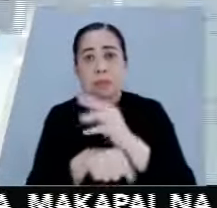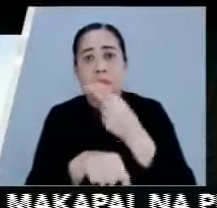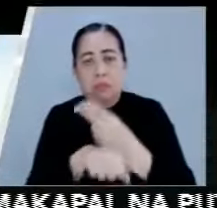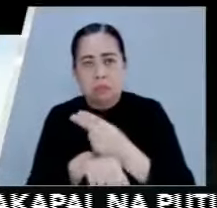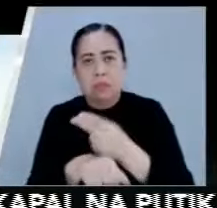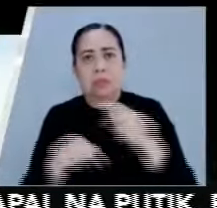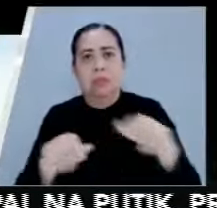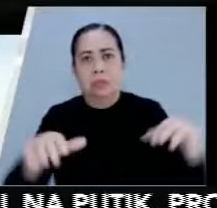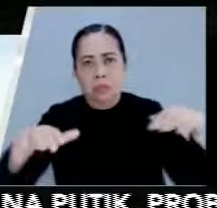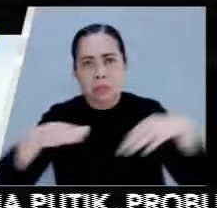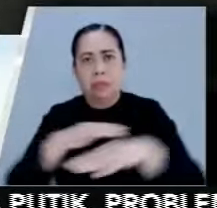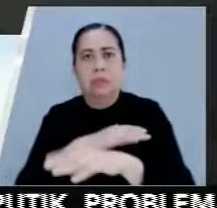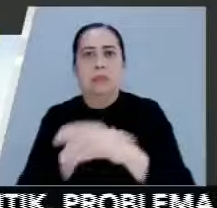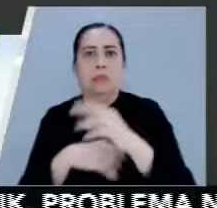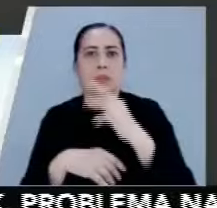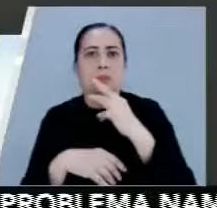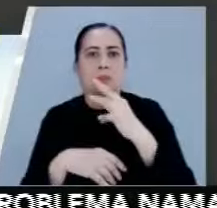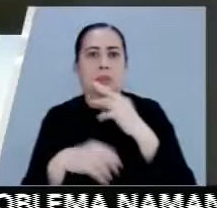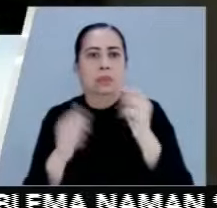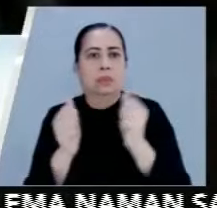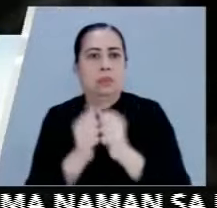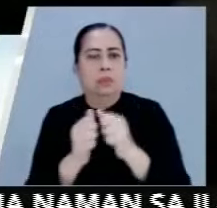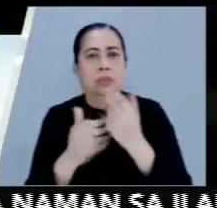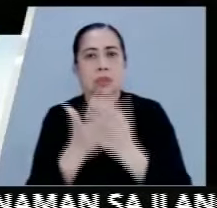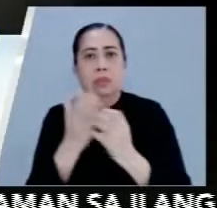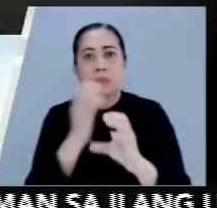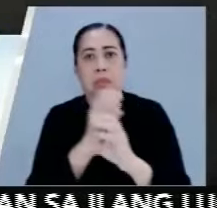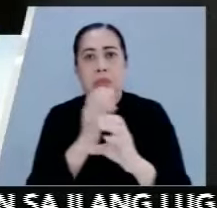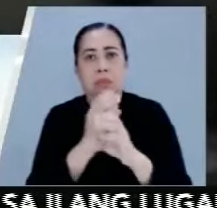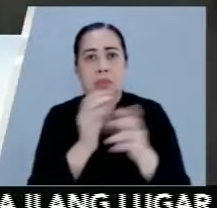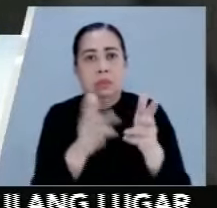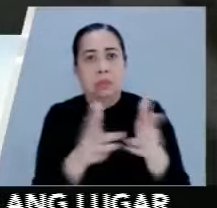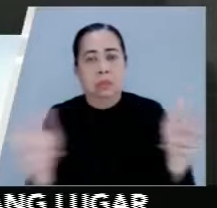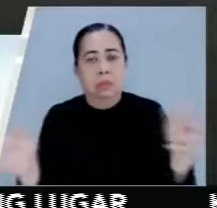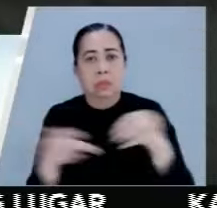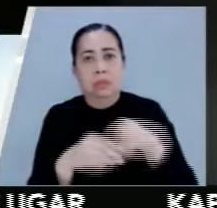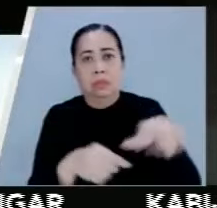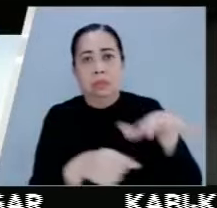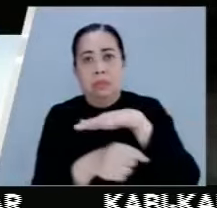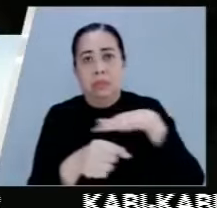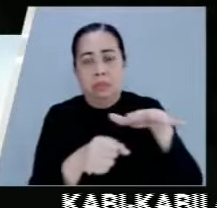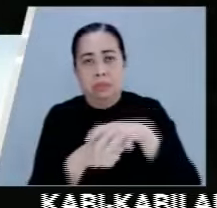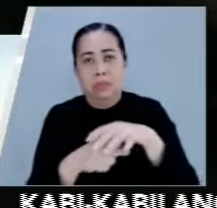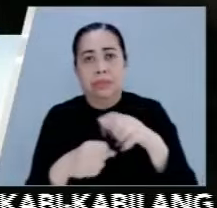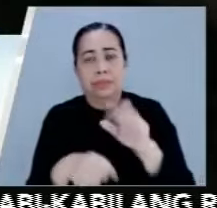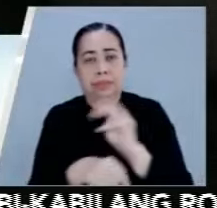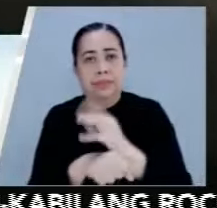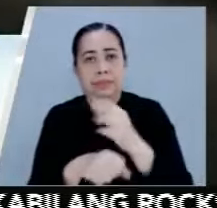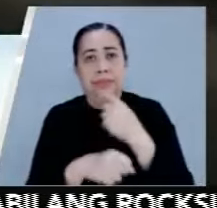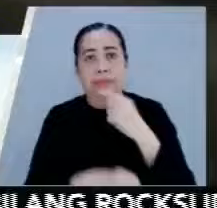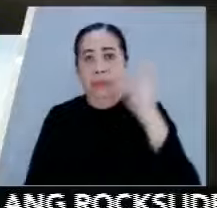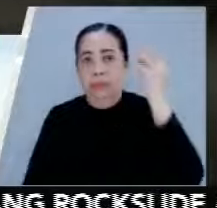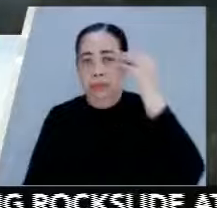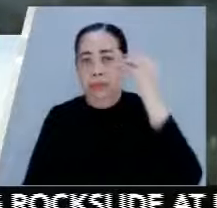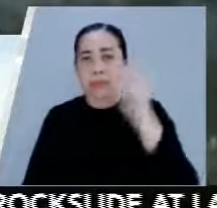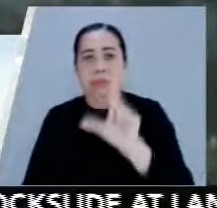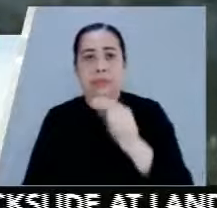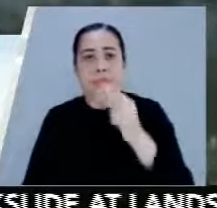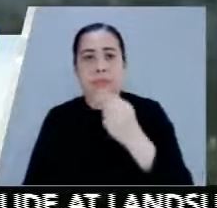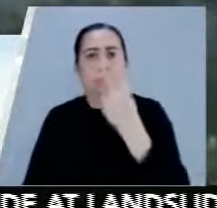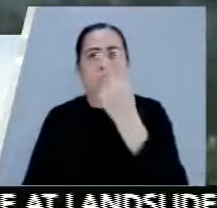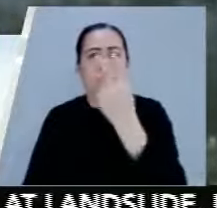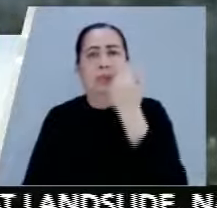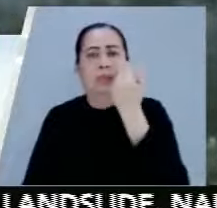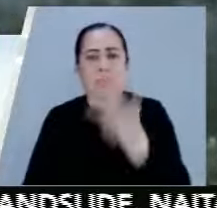baha kasamang nalubog ang ilang sasakyang nakaparada sa compound nito ayon sa libon lgu dalawa ang patayo sa kanilang bayan